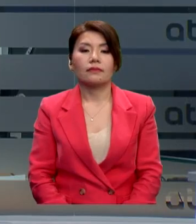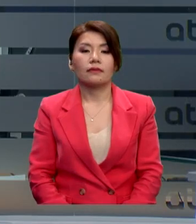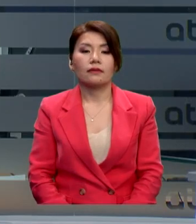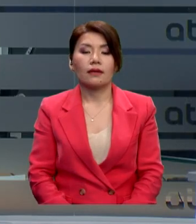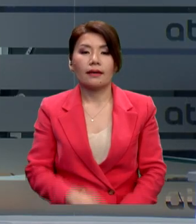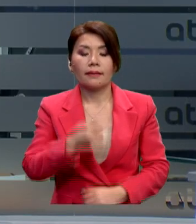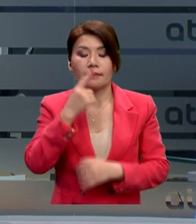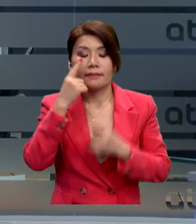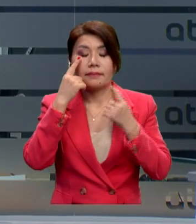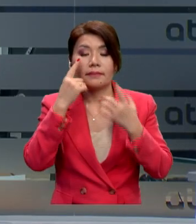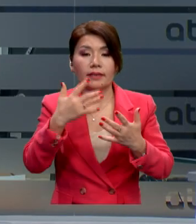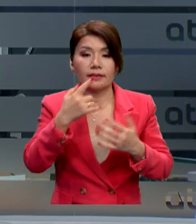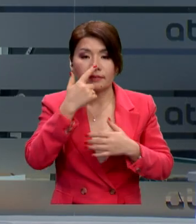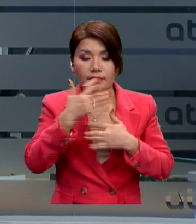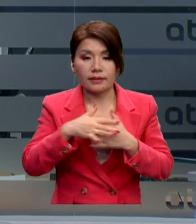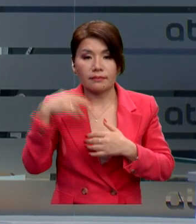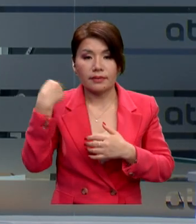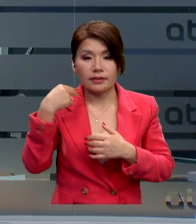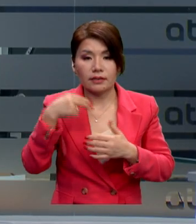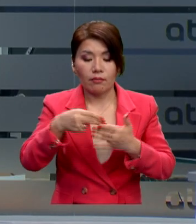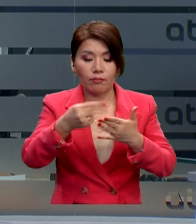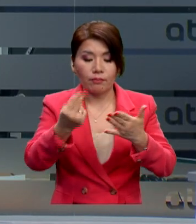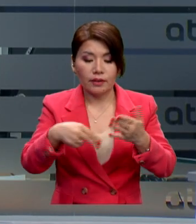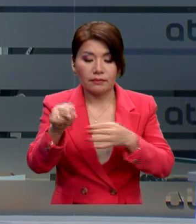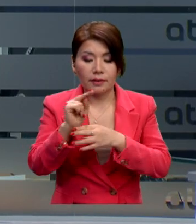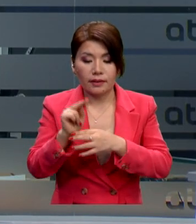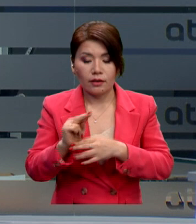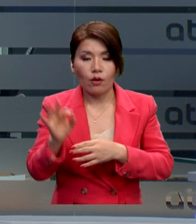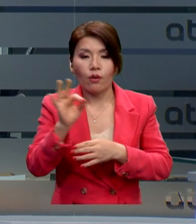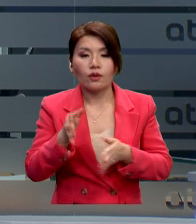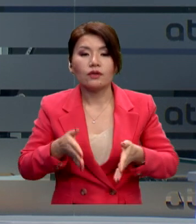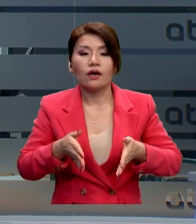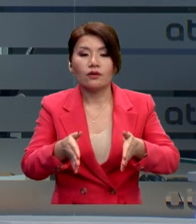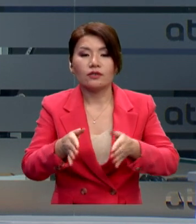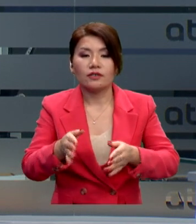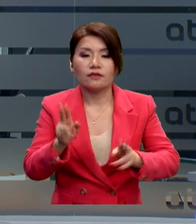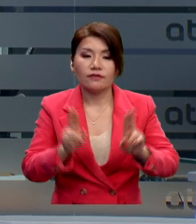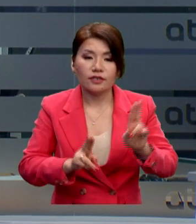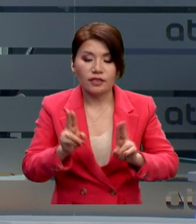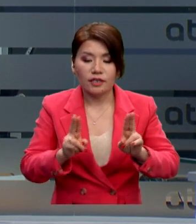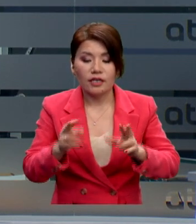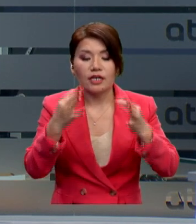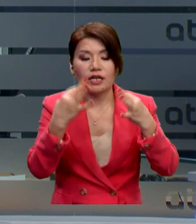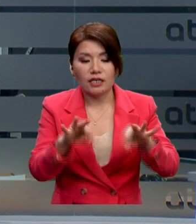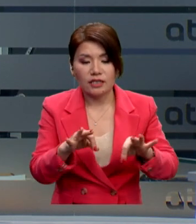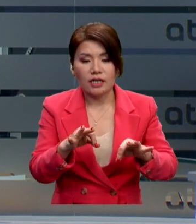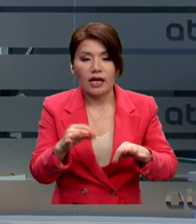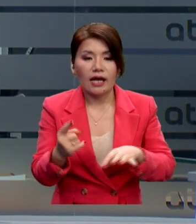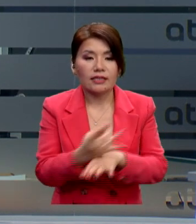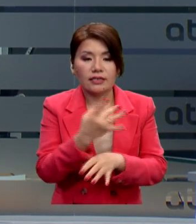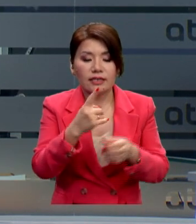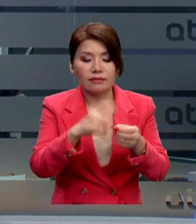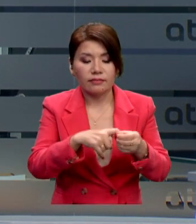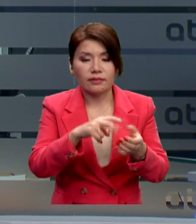Ну и вот только что стало известно, что президент Казахстана подписал поправки в закон о дорожном движении. Они и содержат разрешение на разовую